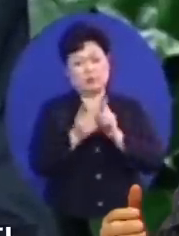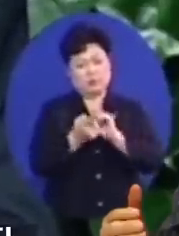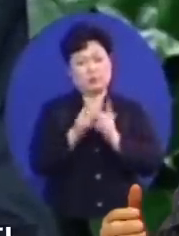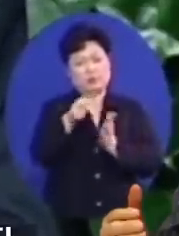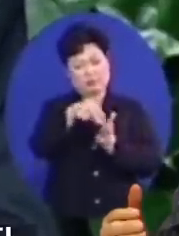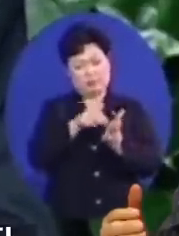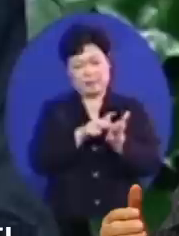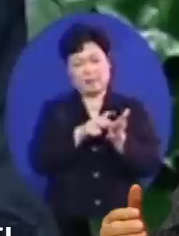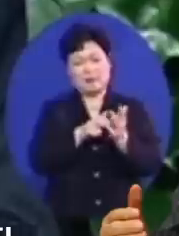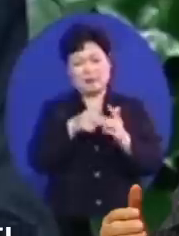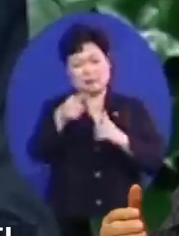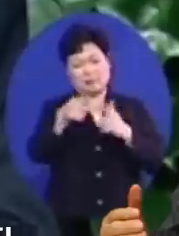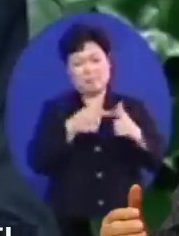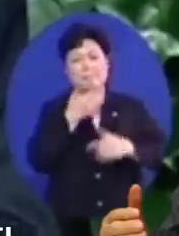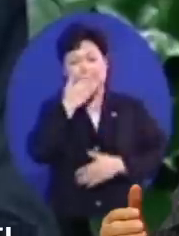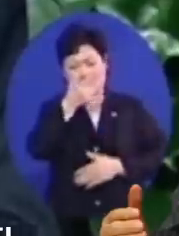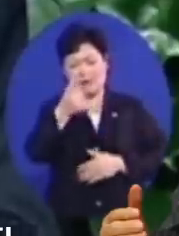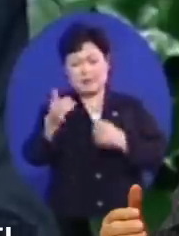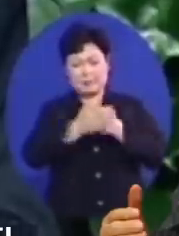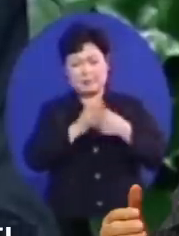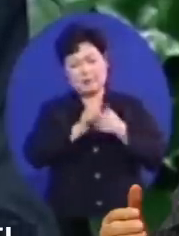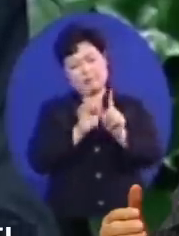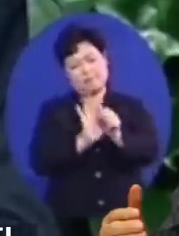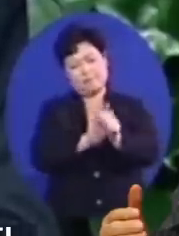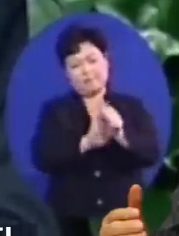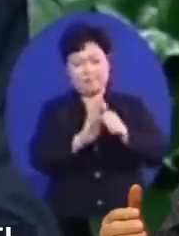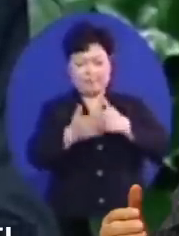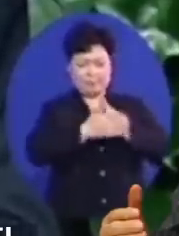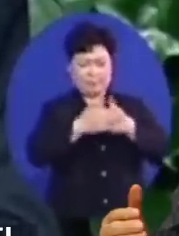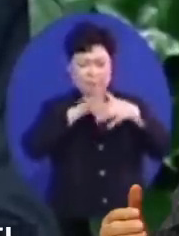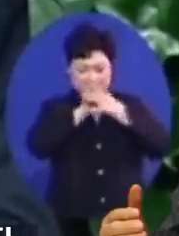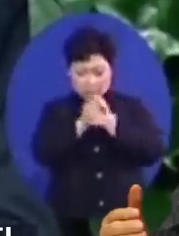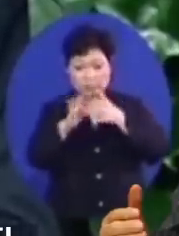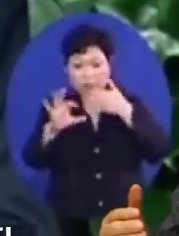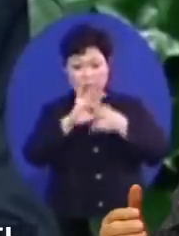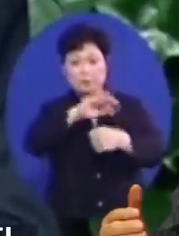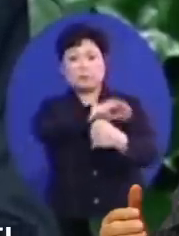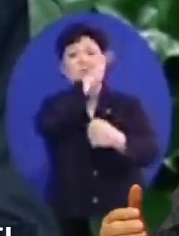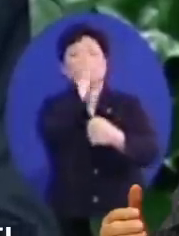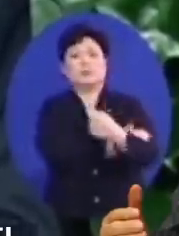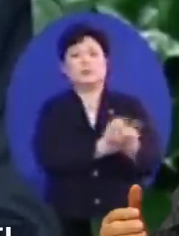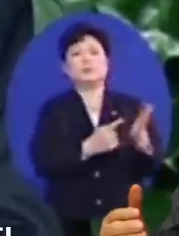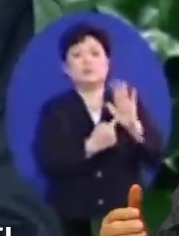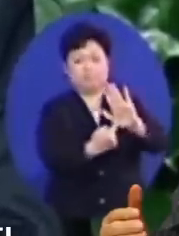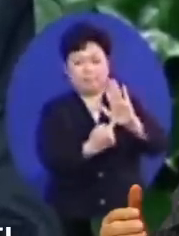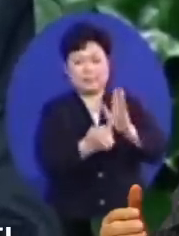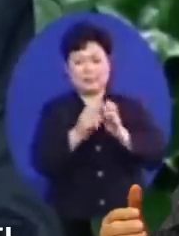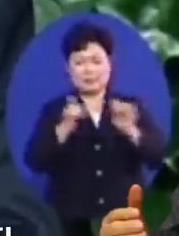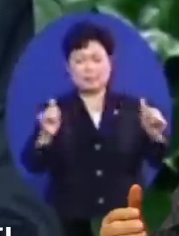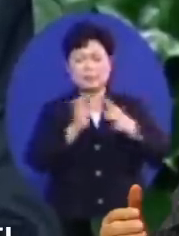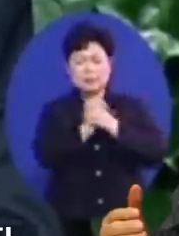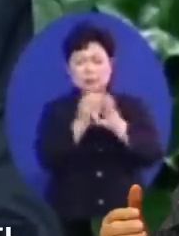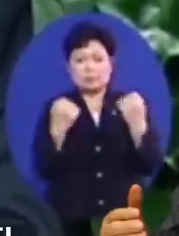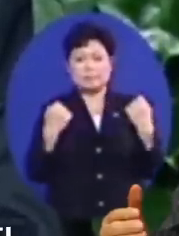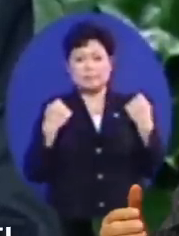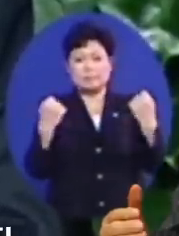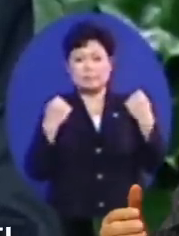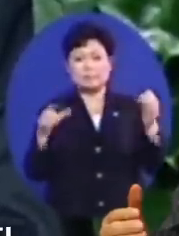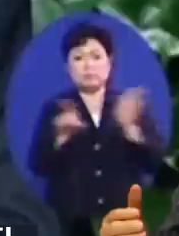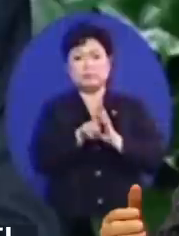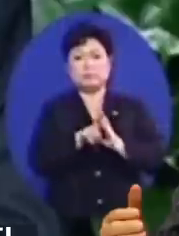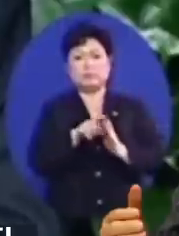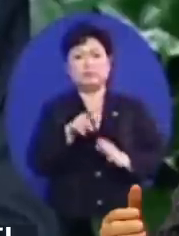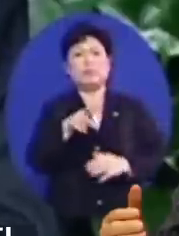때문에 함께 중보기도를 해주면 굉장한 능력과 힘이 나타나는 것입니다. 사람들은 기도의 힘을 믿지 않고